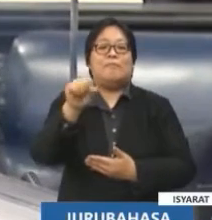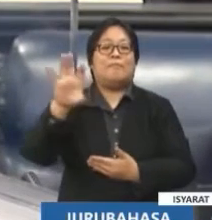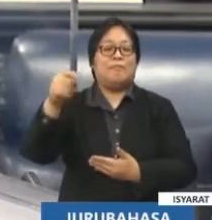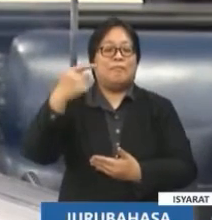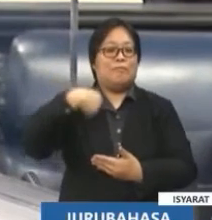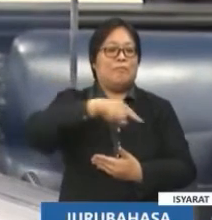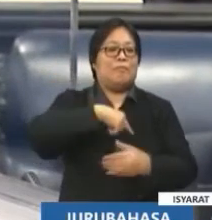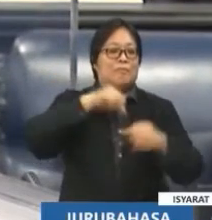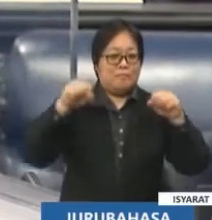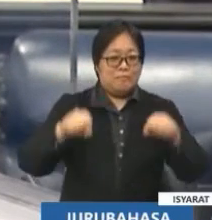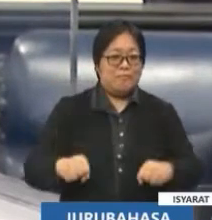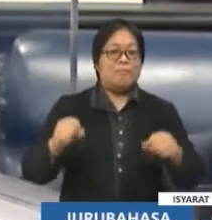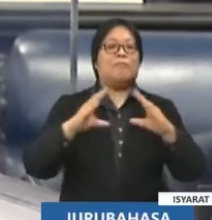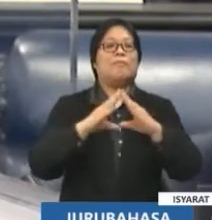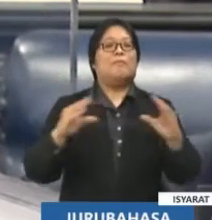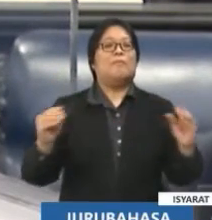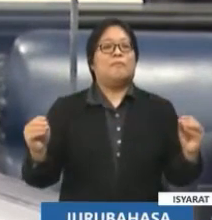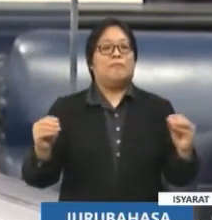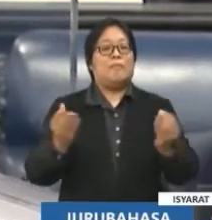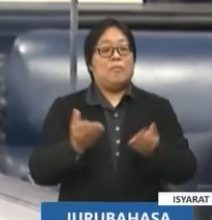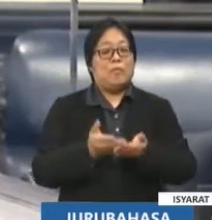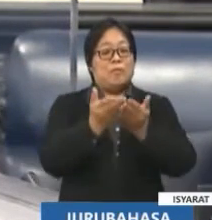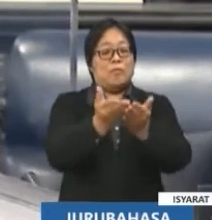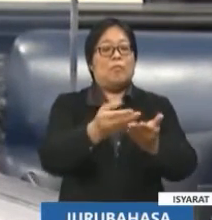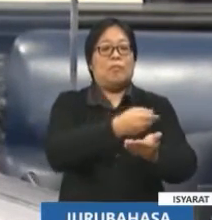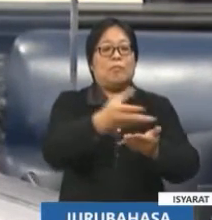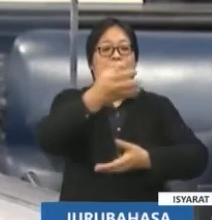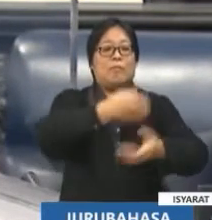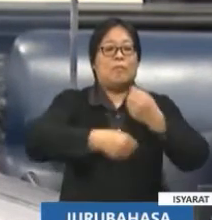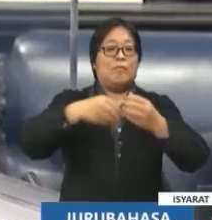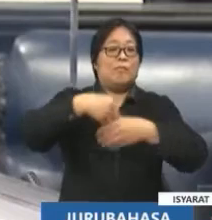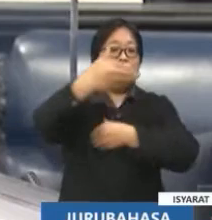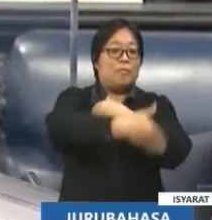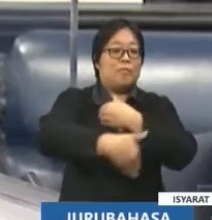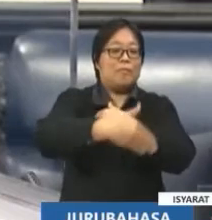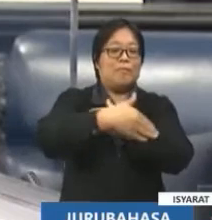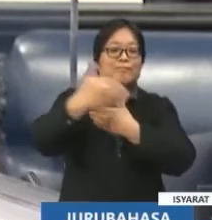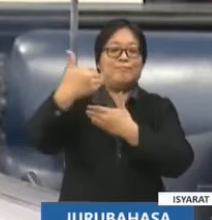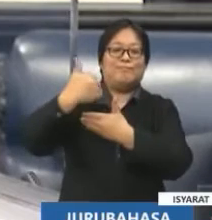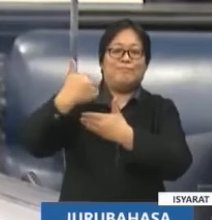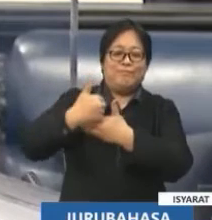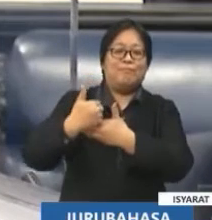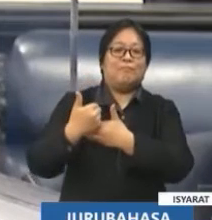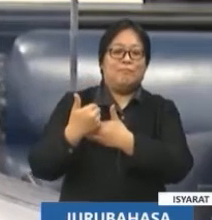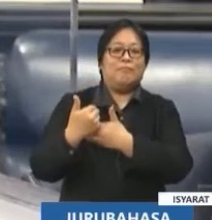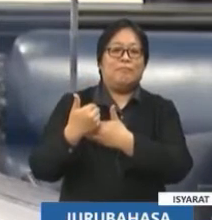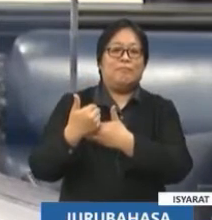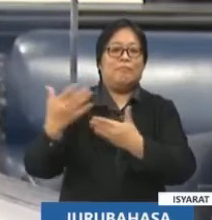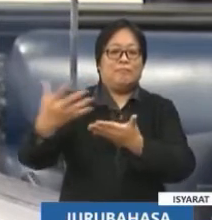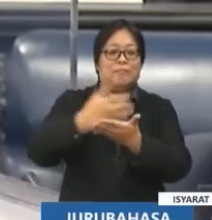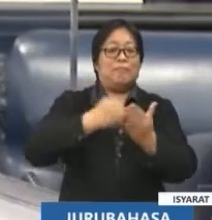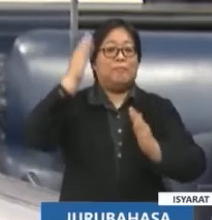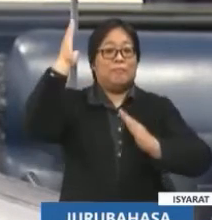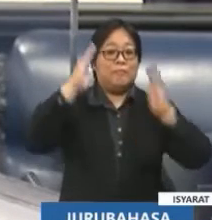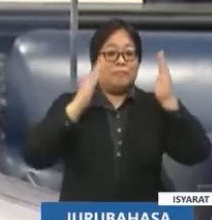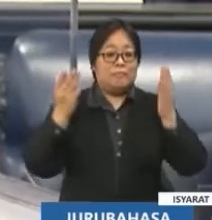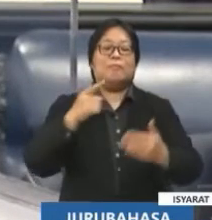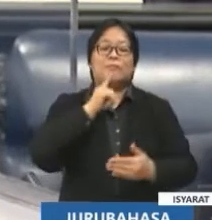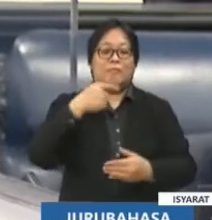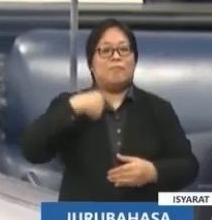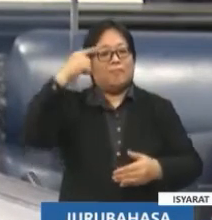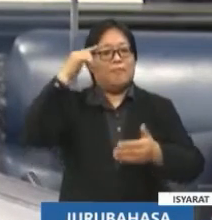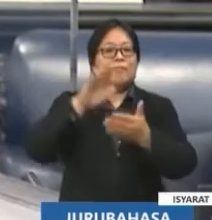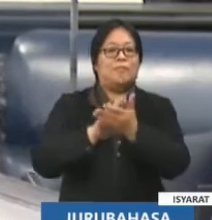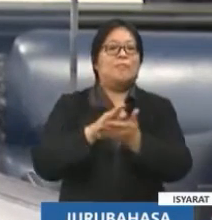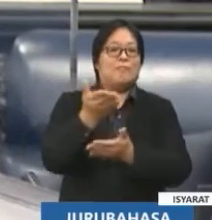mempunyai kekayaan bagi menangani about nelayan asin yang menjejaskan hasil negara tipe setia yang